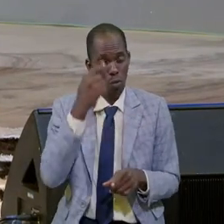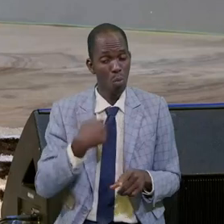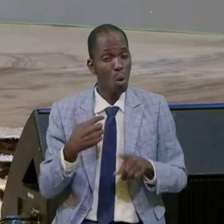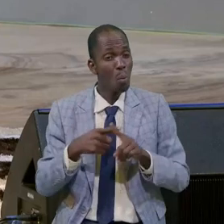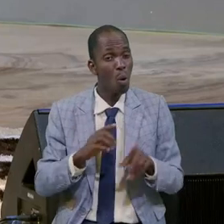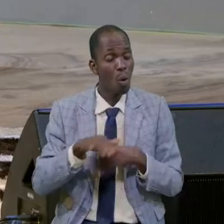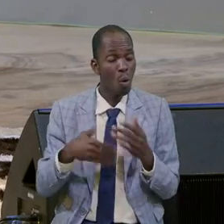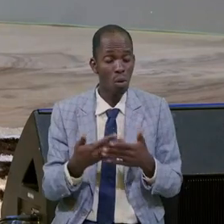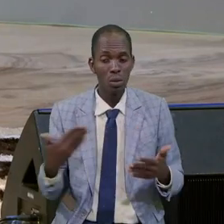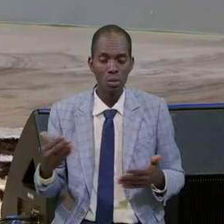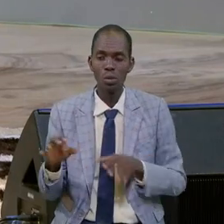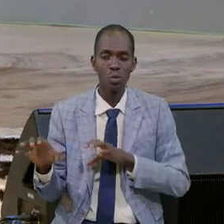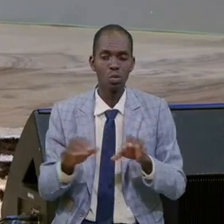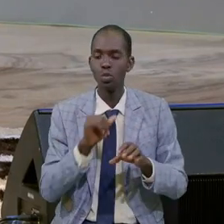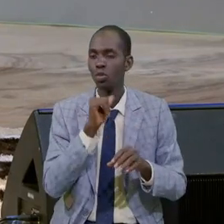n'édifie pas.